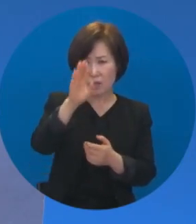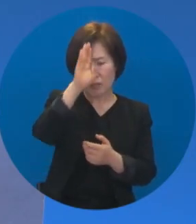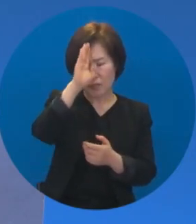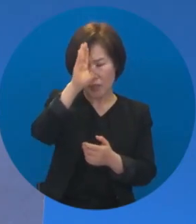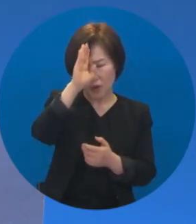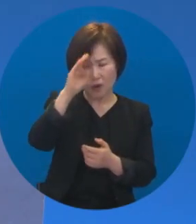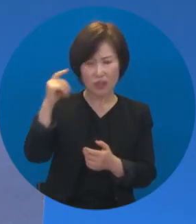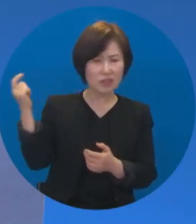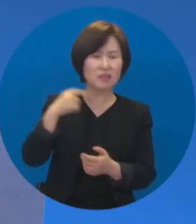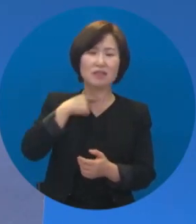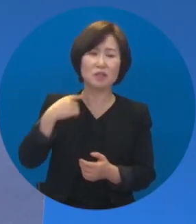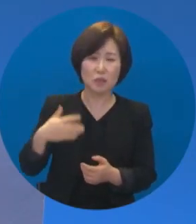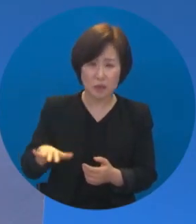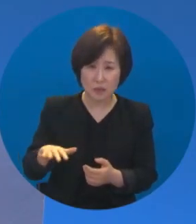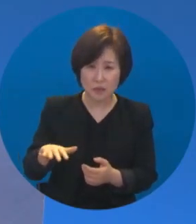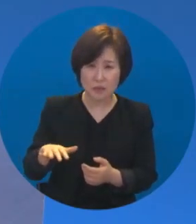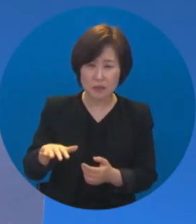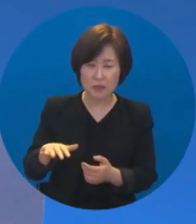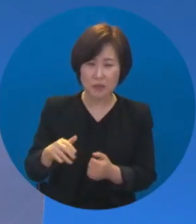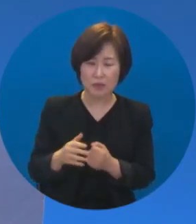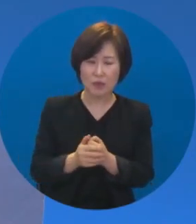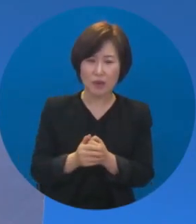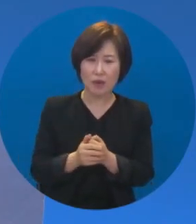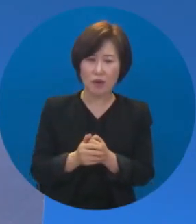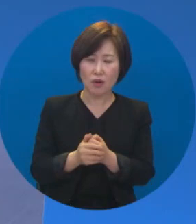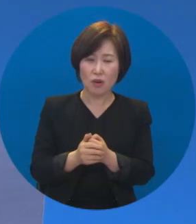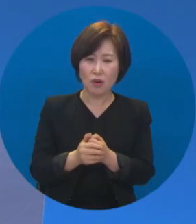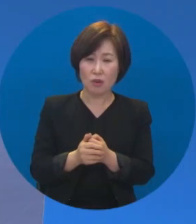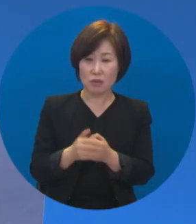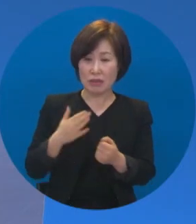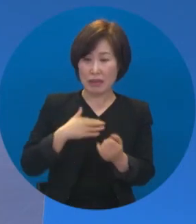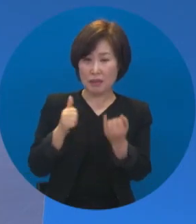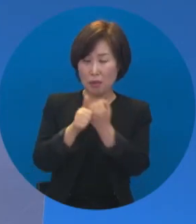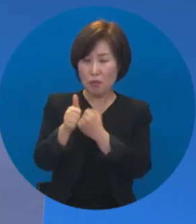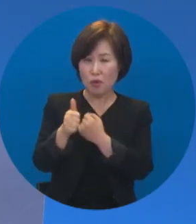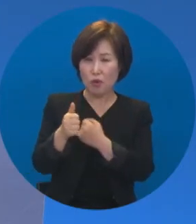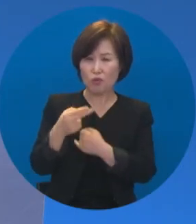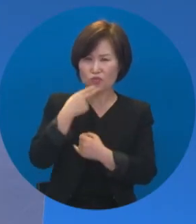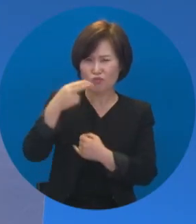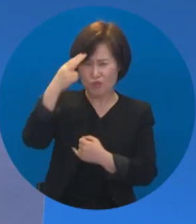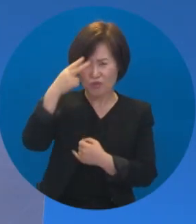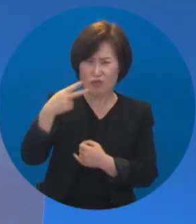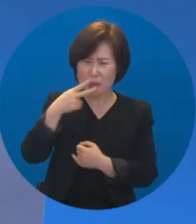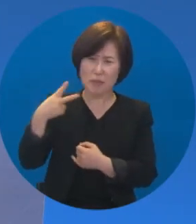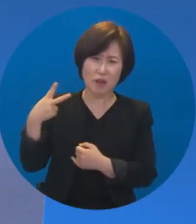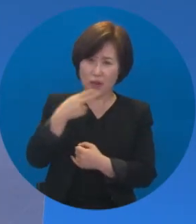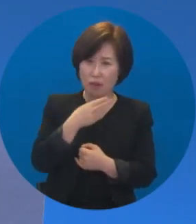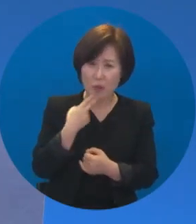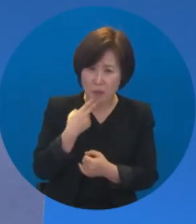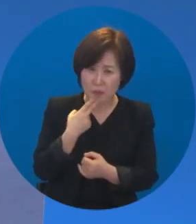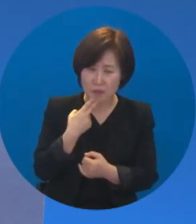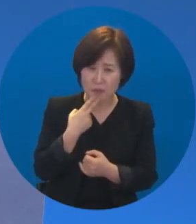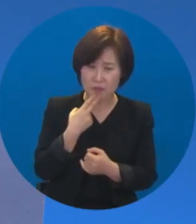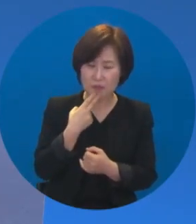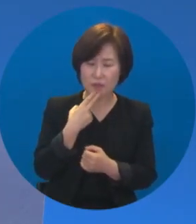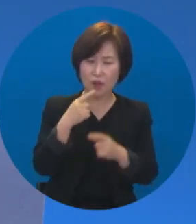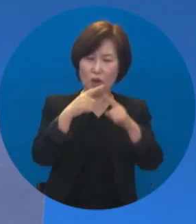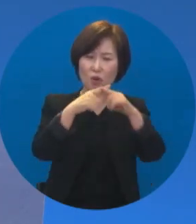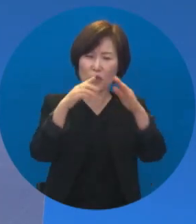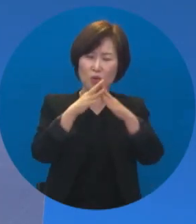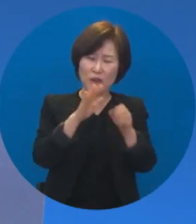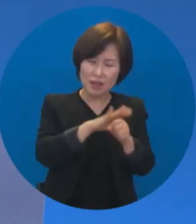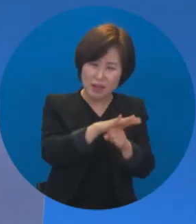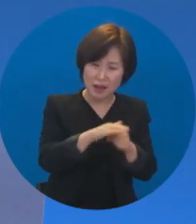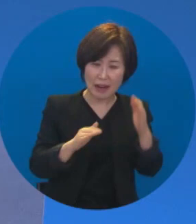없었고, 저희 남편은 당연히 술, 담배 하지 않는 사람이고 하나님 사랑하고 교회 사랑하고